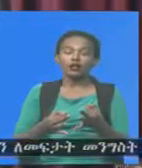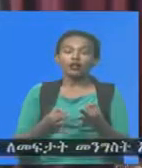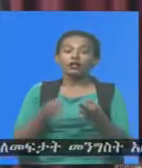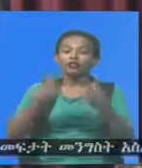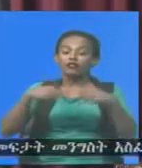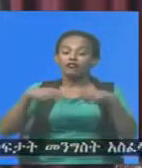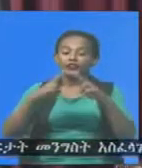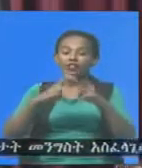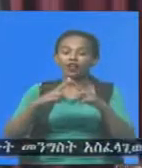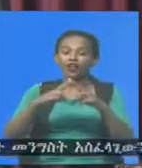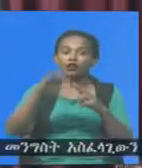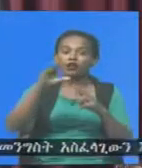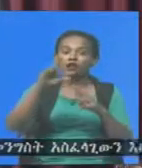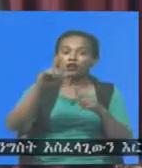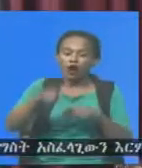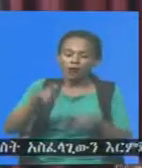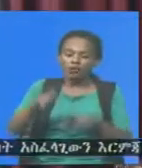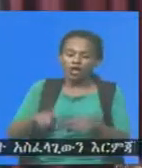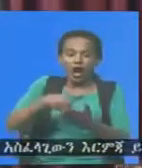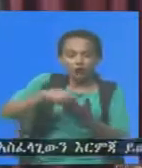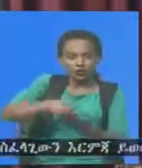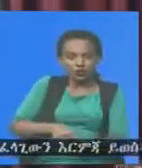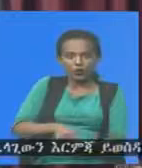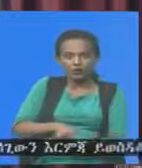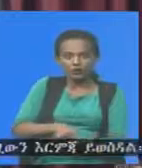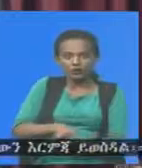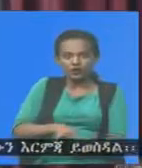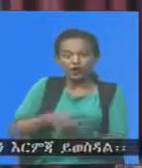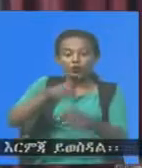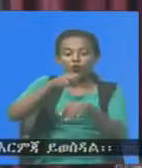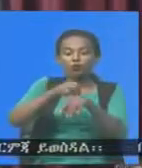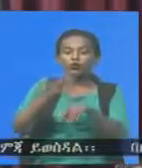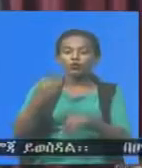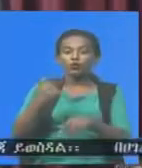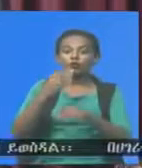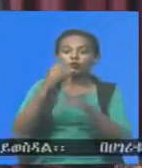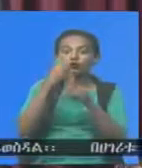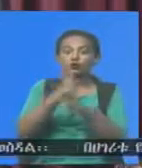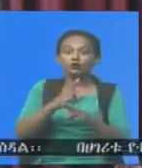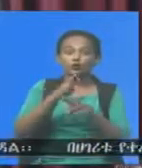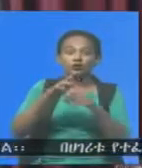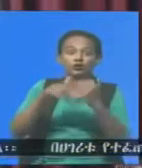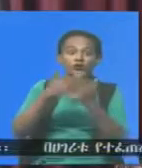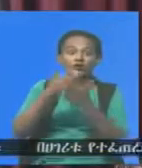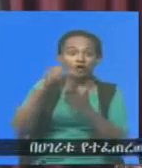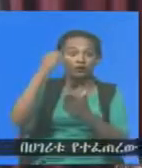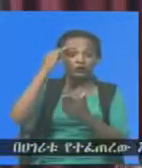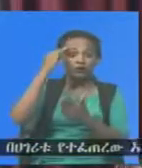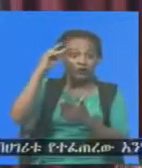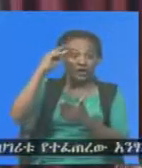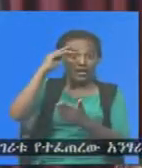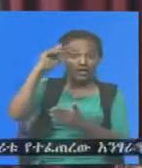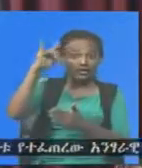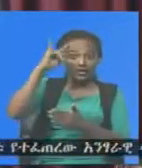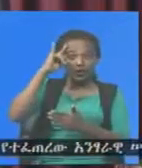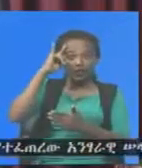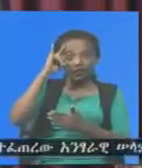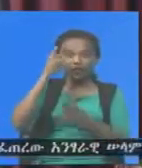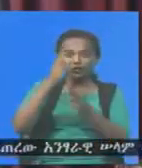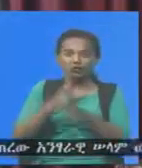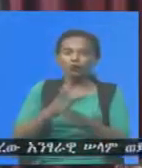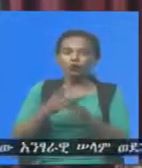የፌደራል ካቢኔ አጽድቆት በወቅቱ የነበሩት ክቡር ጠቅላይ ሚኒስትር መለስ ዜናዊ ለተከበረው ምክር ቤት ሪፖርት